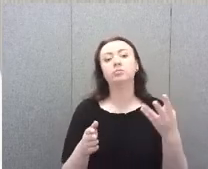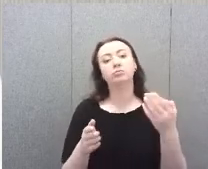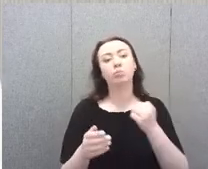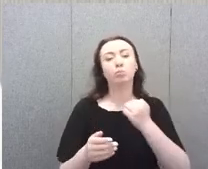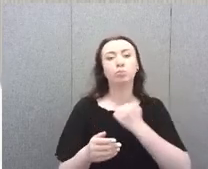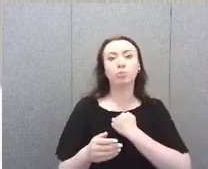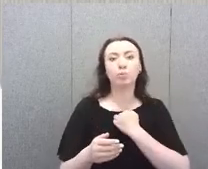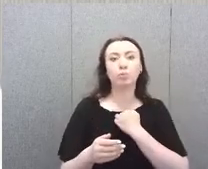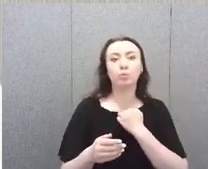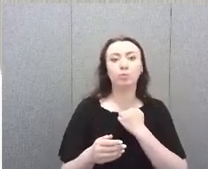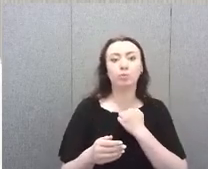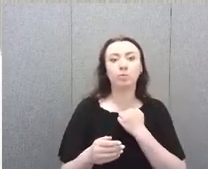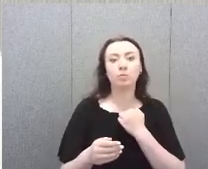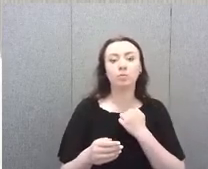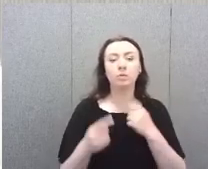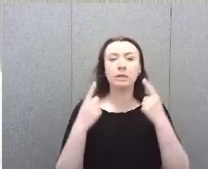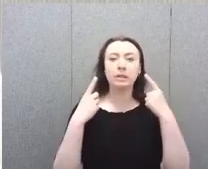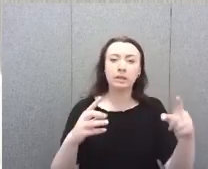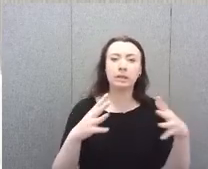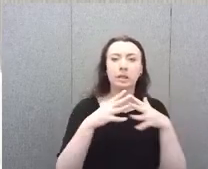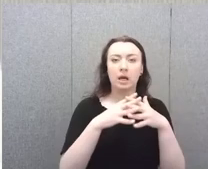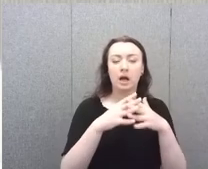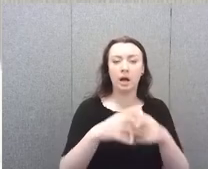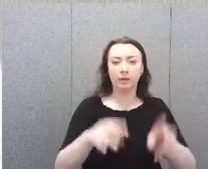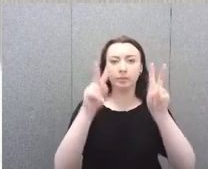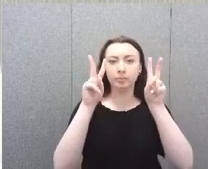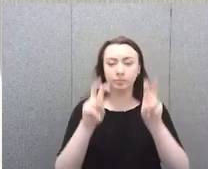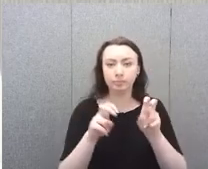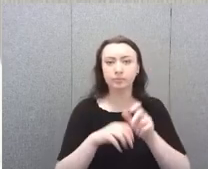мы включили и еще одну войну.